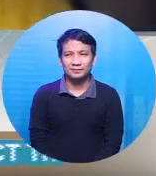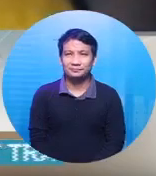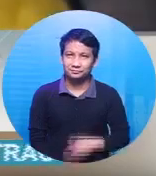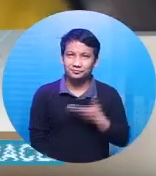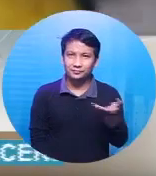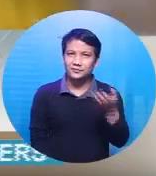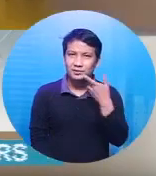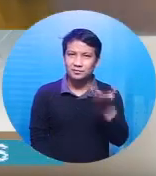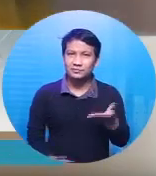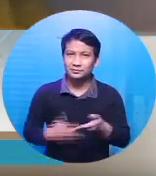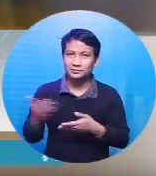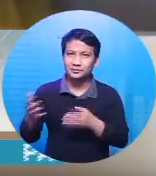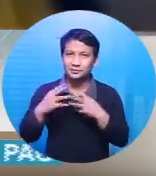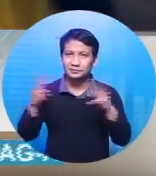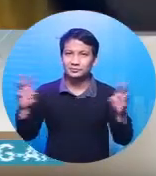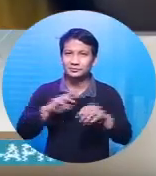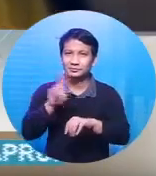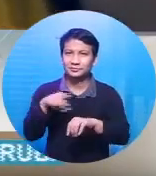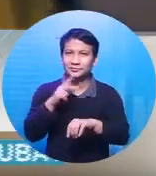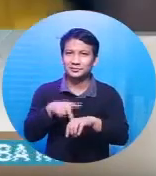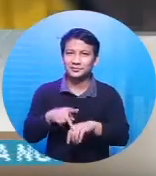ahead po. Nagkikinig na po yung buong bansa.